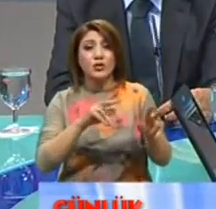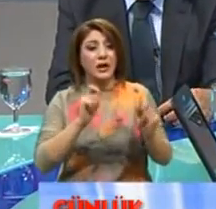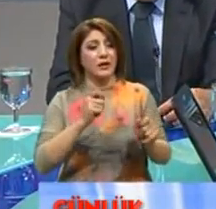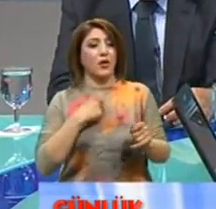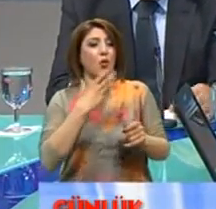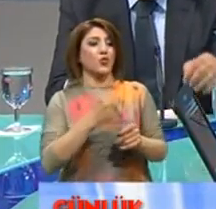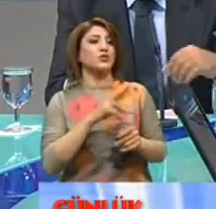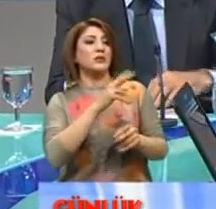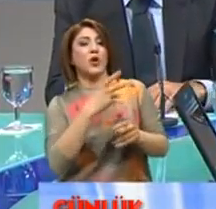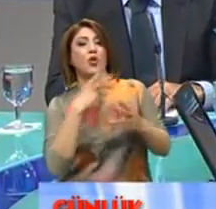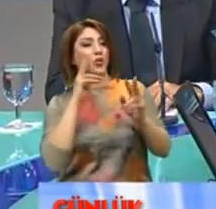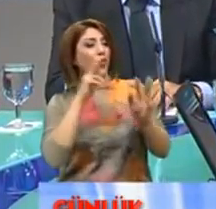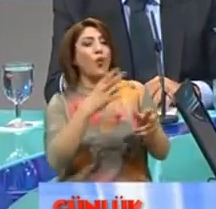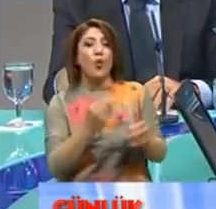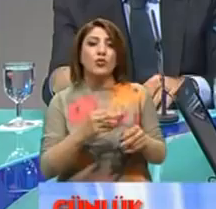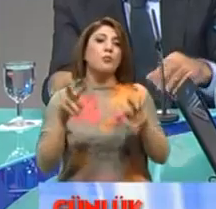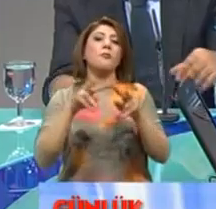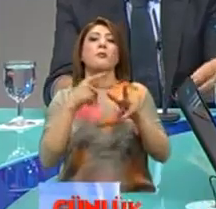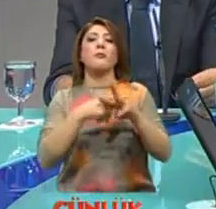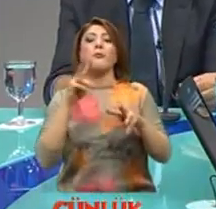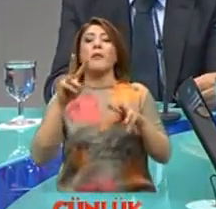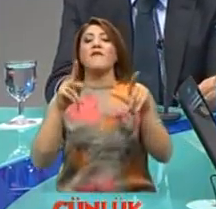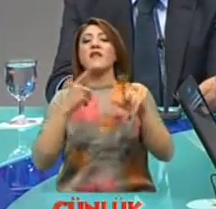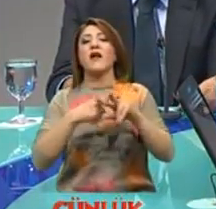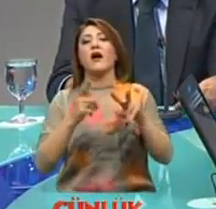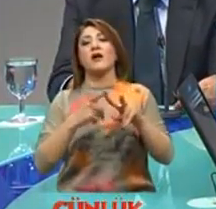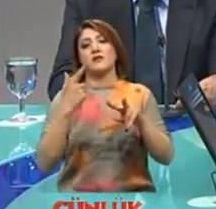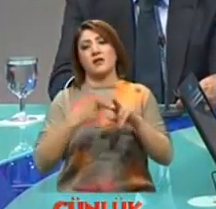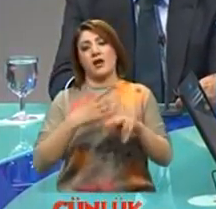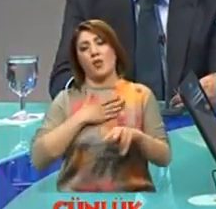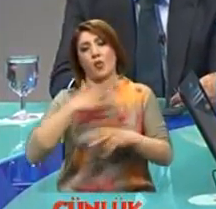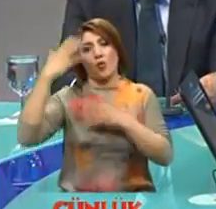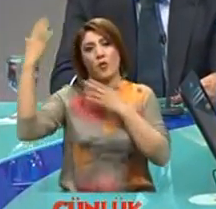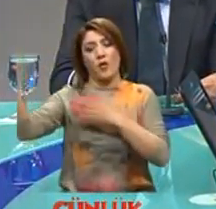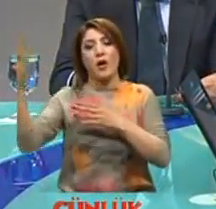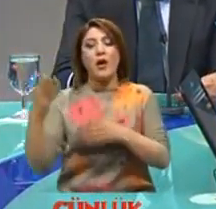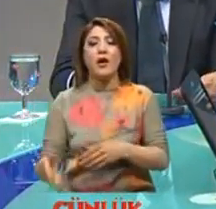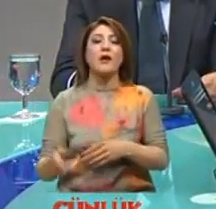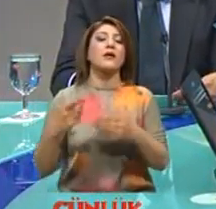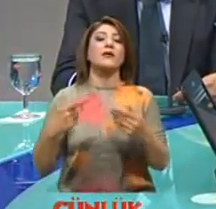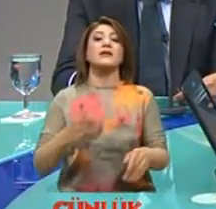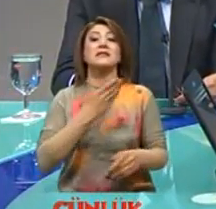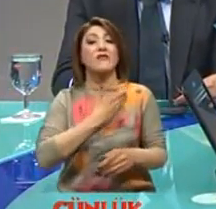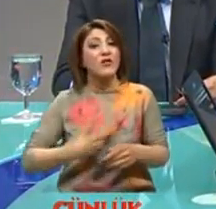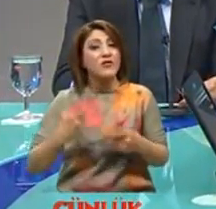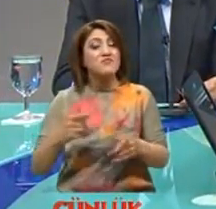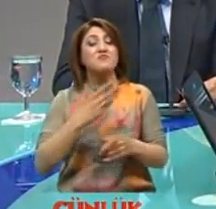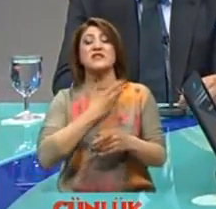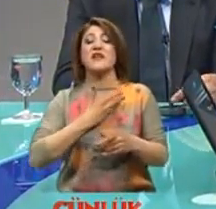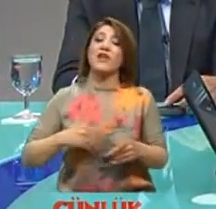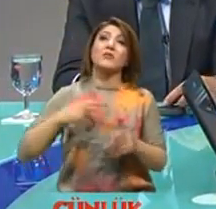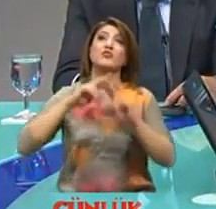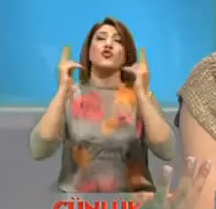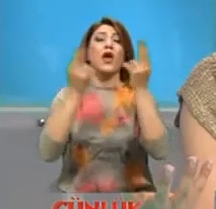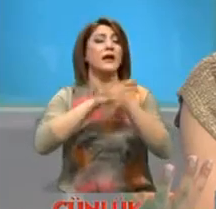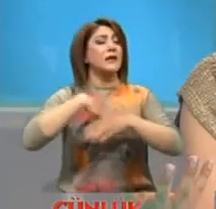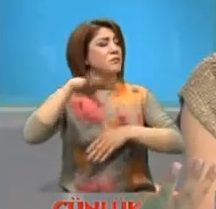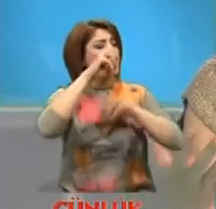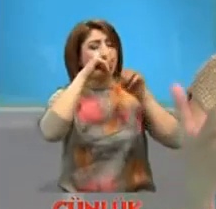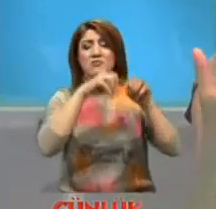ol Hazreti Mevlana. Bir olalım, iri olalım, diri olalım Hacı Bektaş Efendi. Sevelim, sevilelim, dünya kimseye